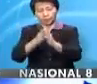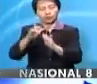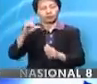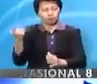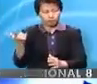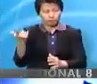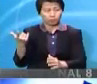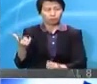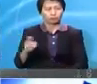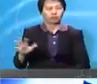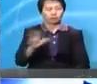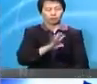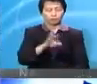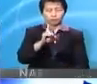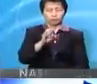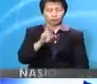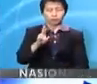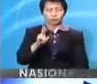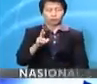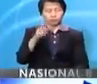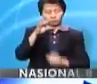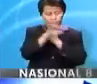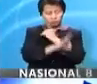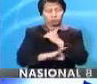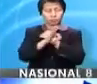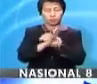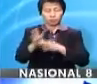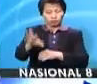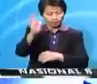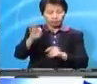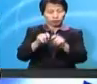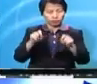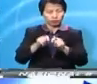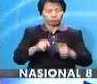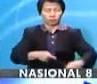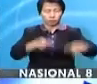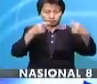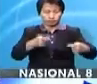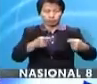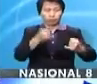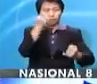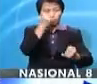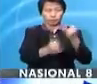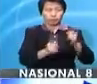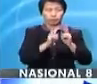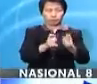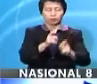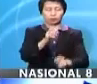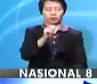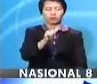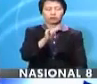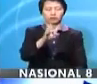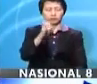lain. Dataran Rembau Negeri Sembilan dipilih lokasi acara dan pertandingan peringkat akhir Anugerah EID.